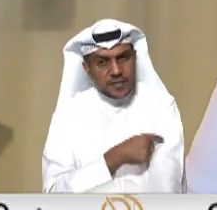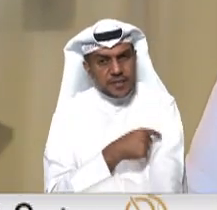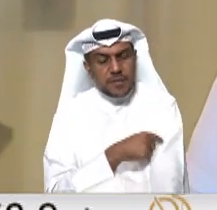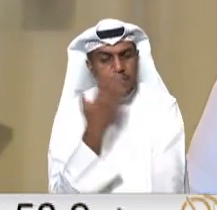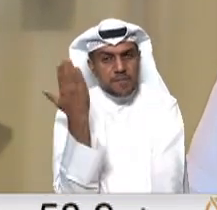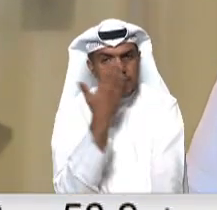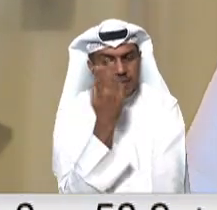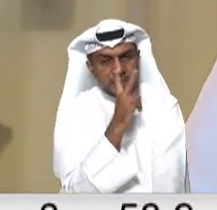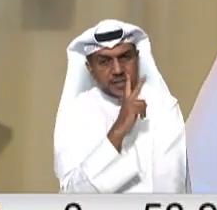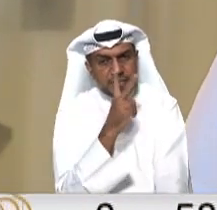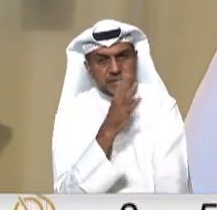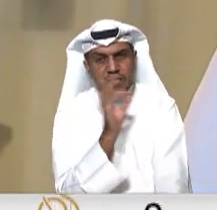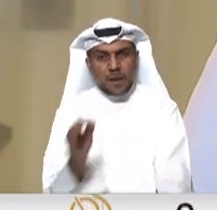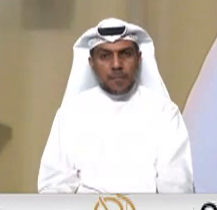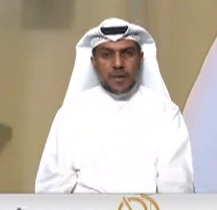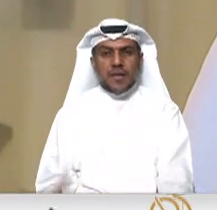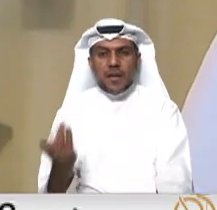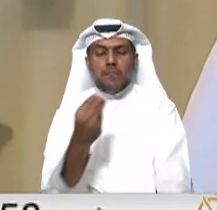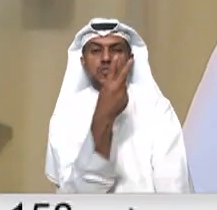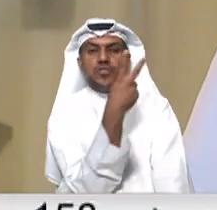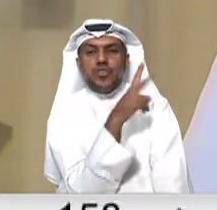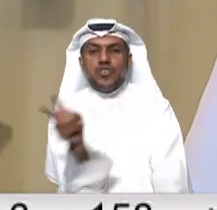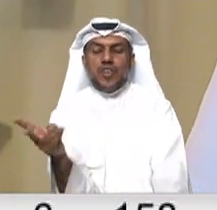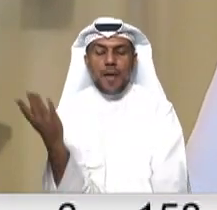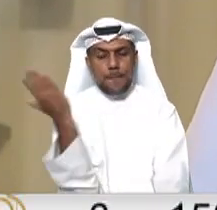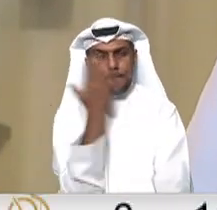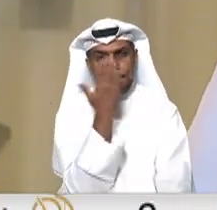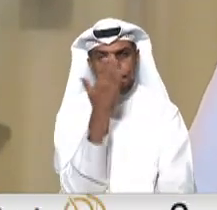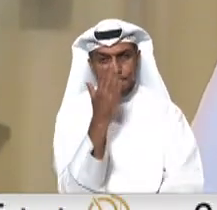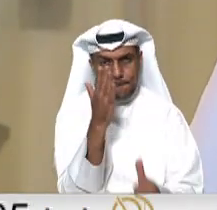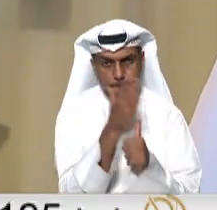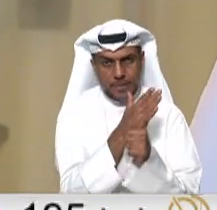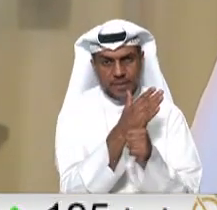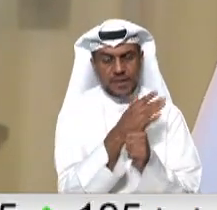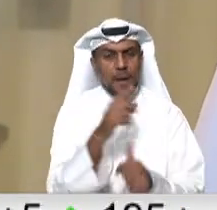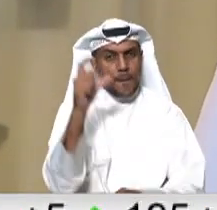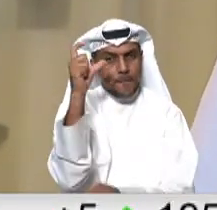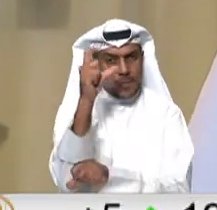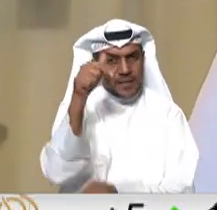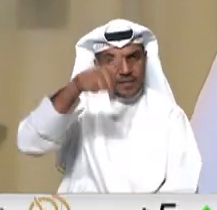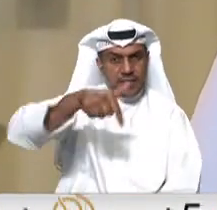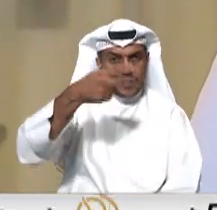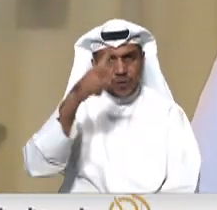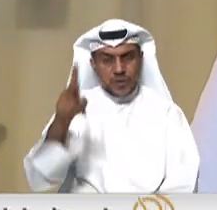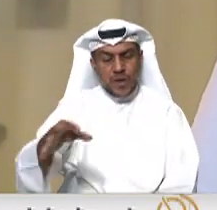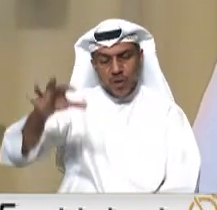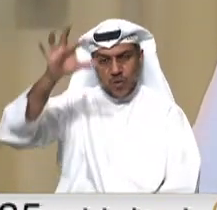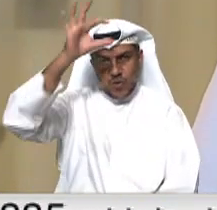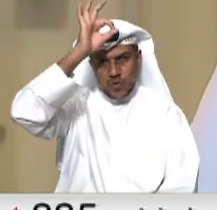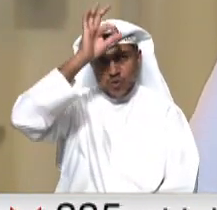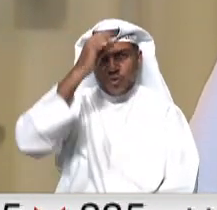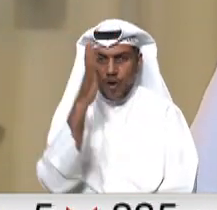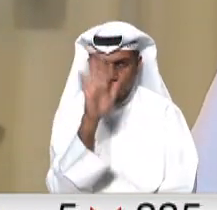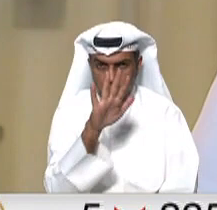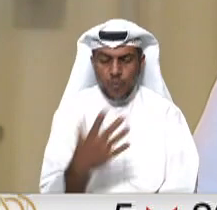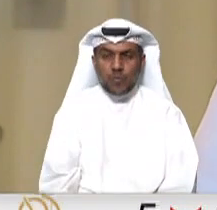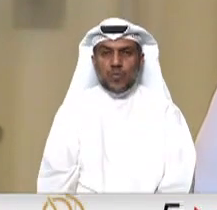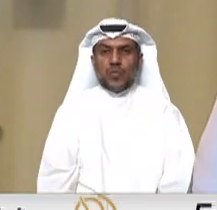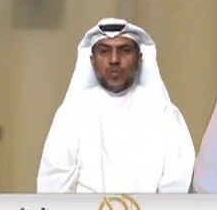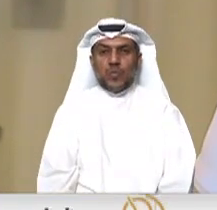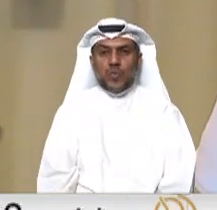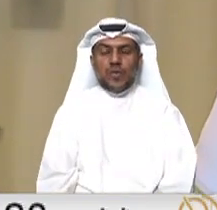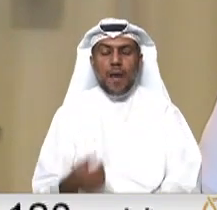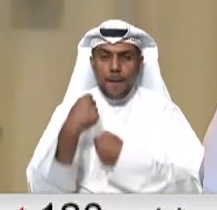على 20 مدرسة في مختلف المراحل، 26 مسجد، مغفرين شرطة، مبرين